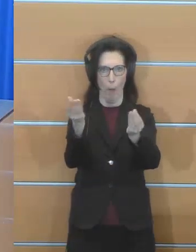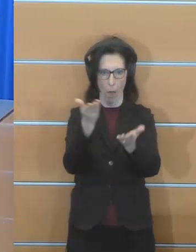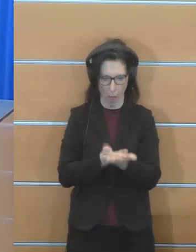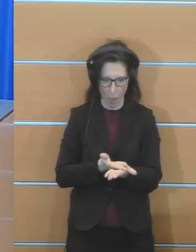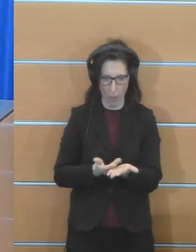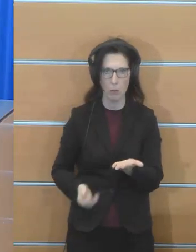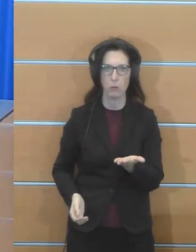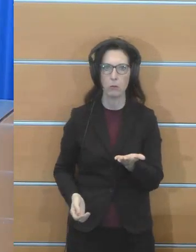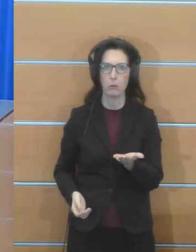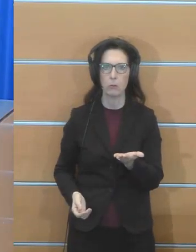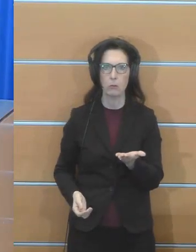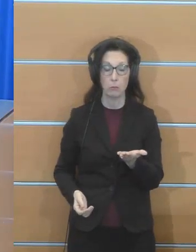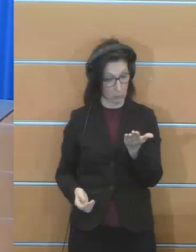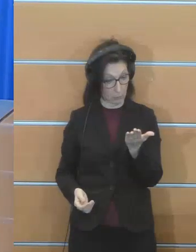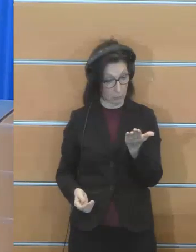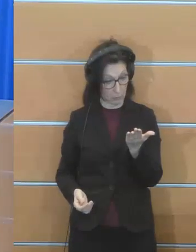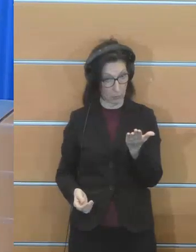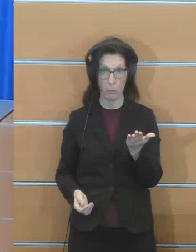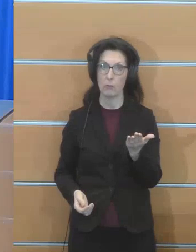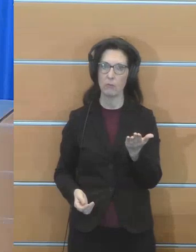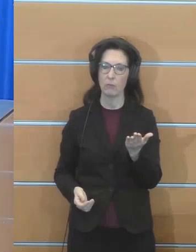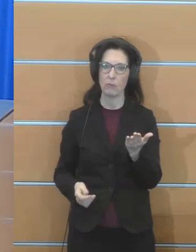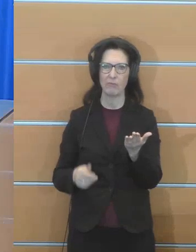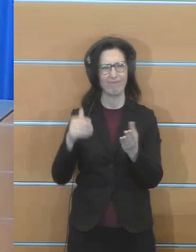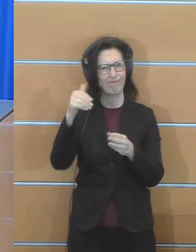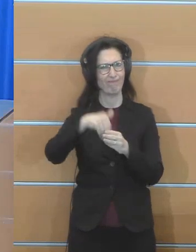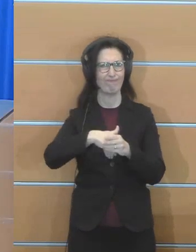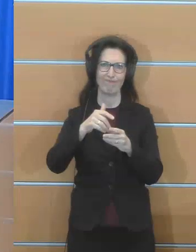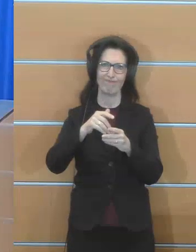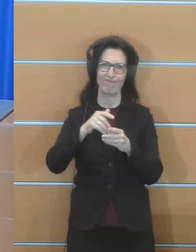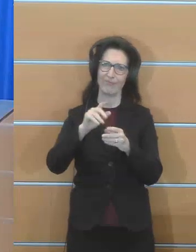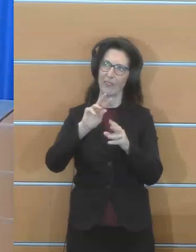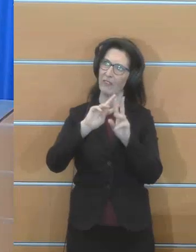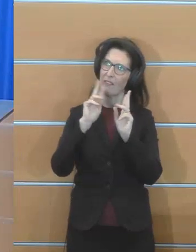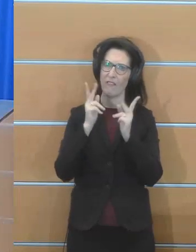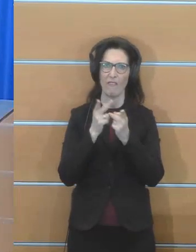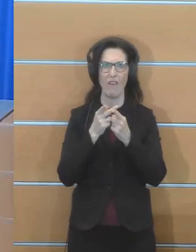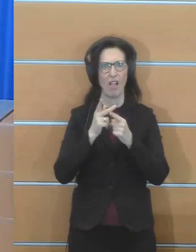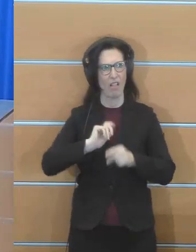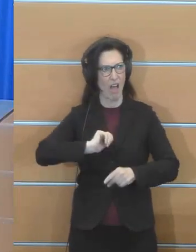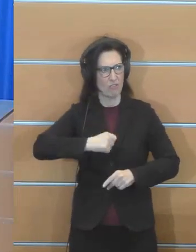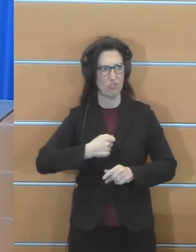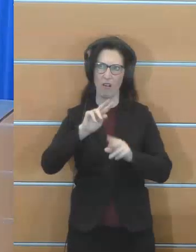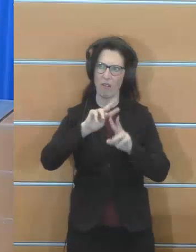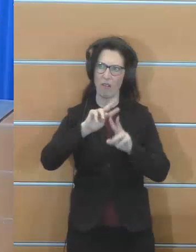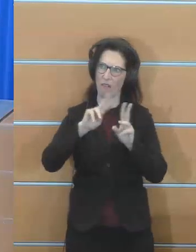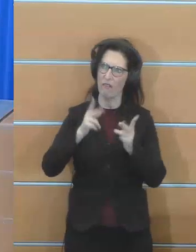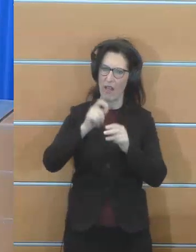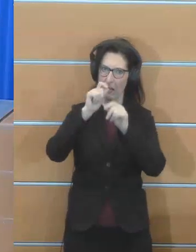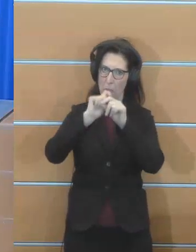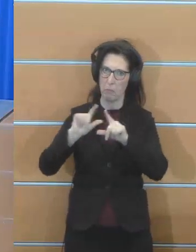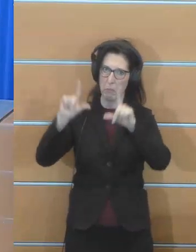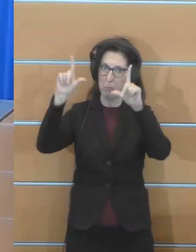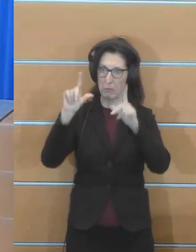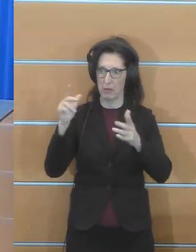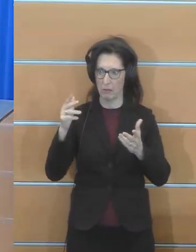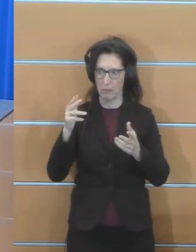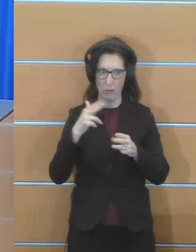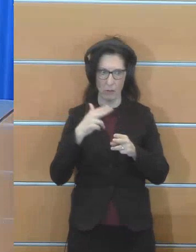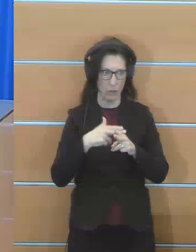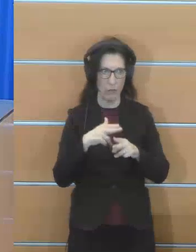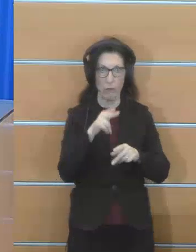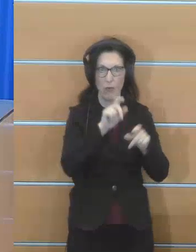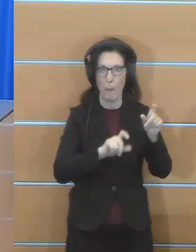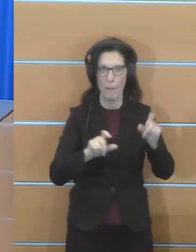geknallt das von einem Weltbild geprägt ist dass eigentlich jeden Liberalen weltoffenen